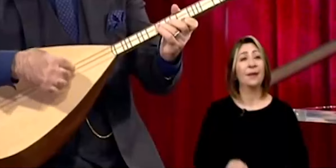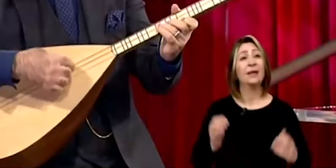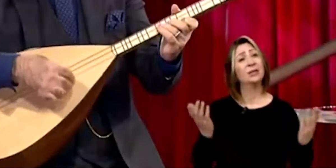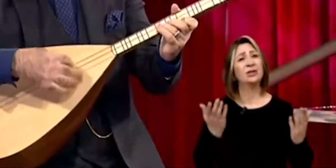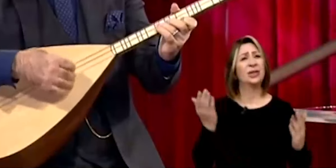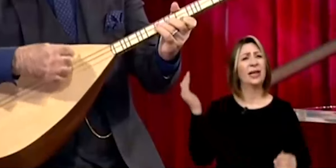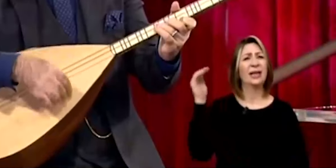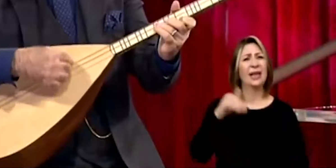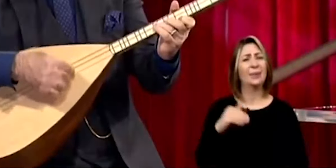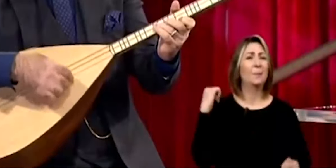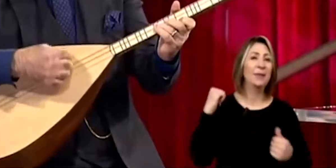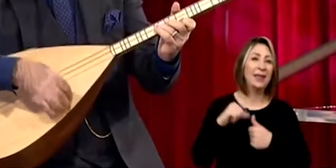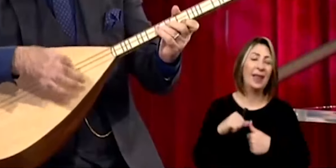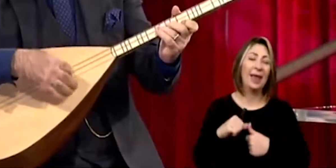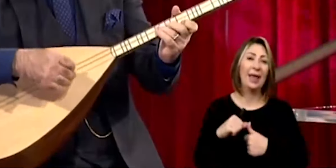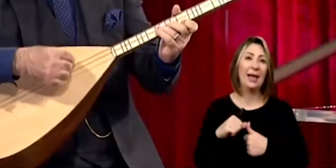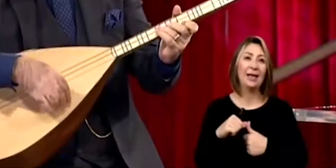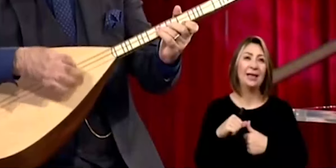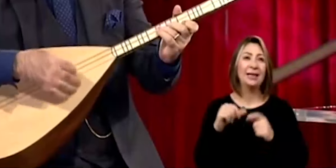İşte geldim yine